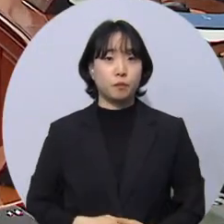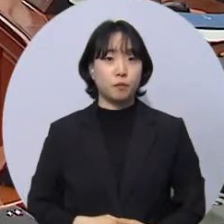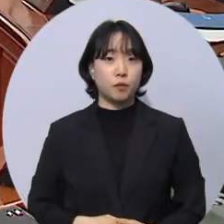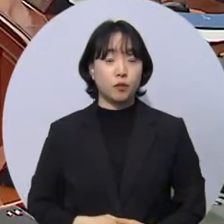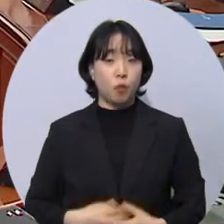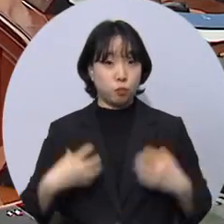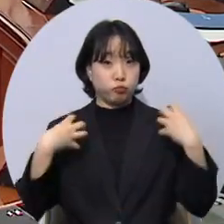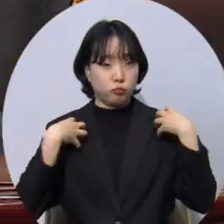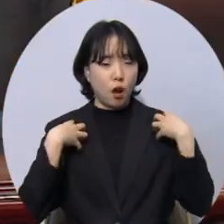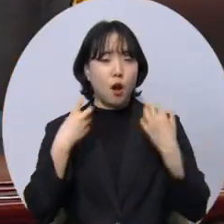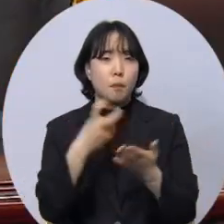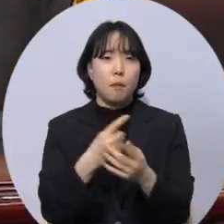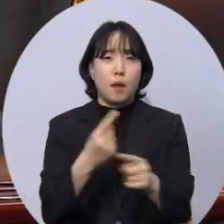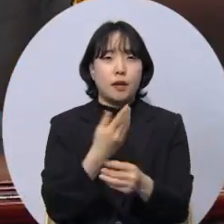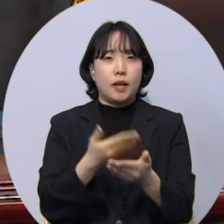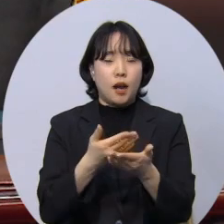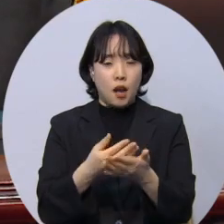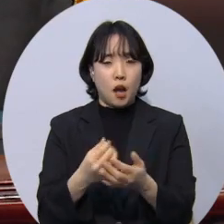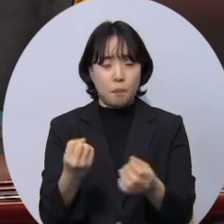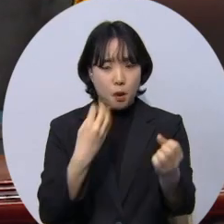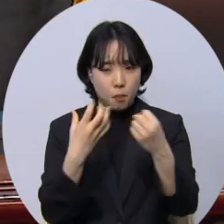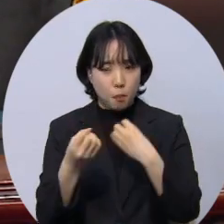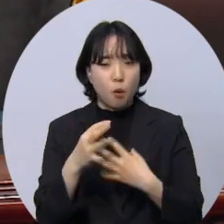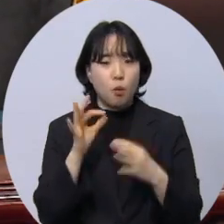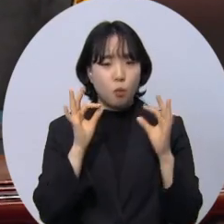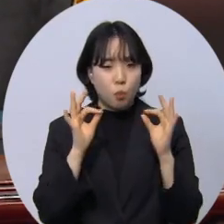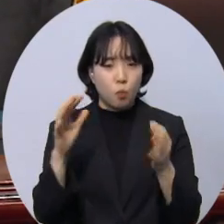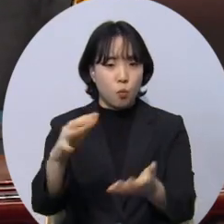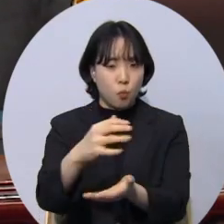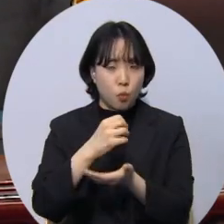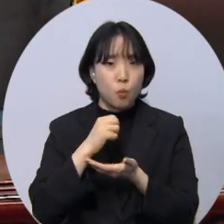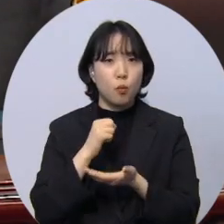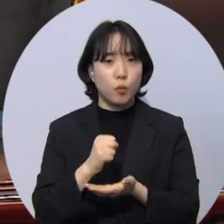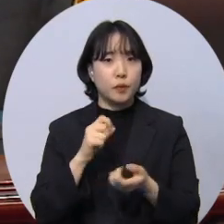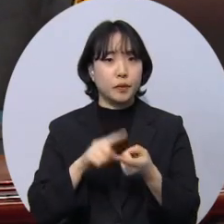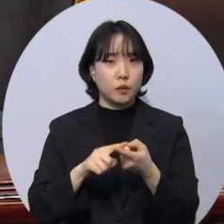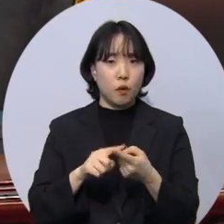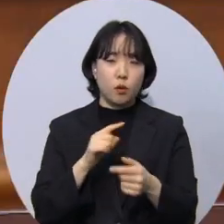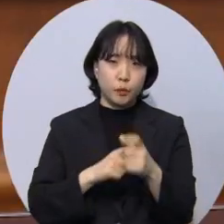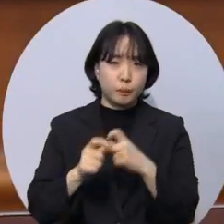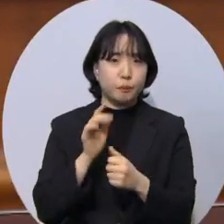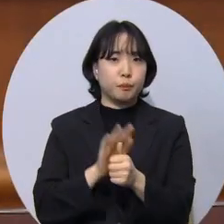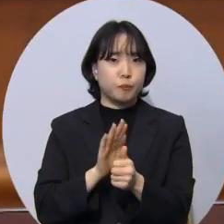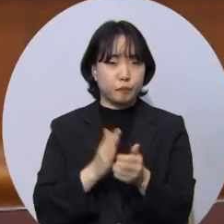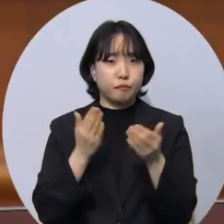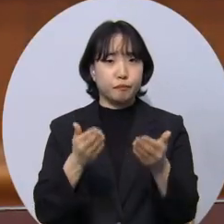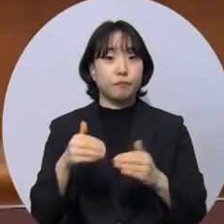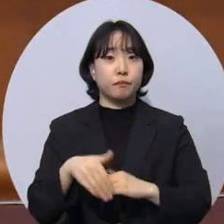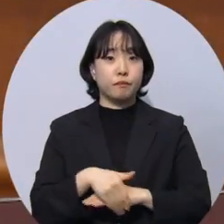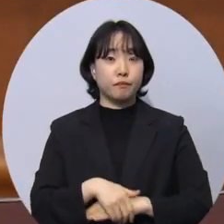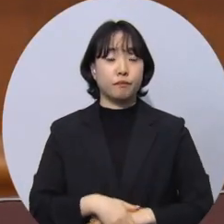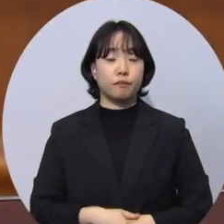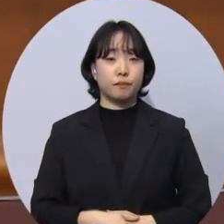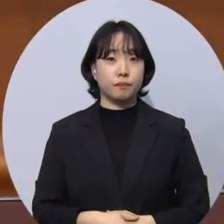적극 청취하고 법한 반단계 입법지원을 강할 방입니다 KTV 김입니다